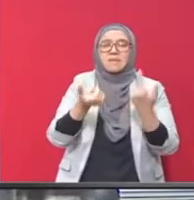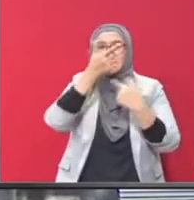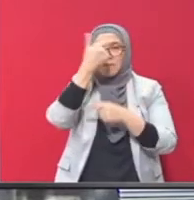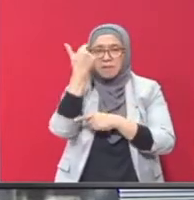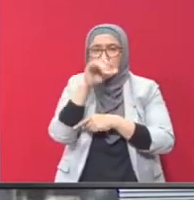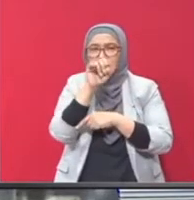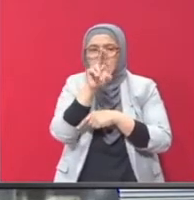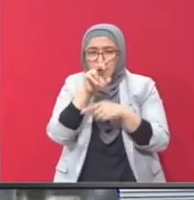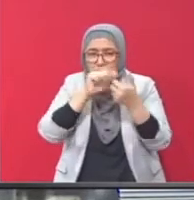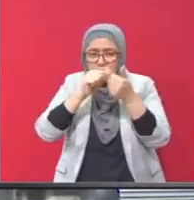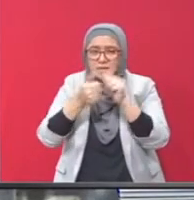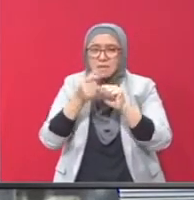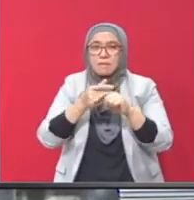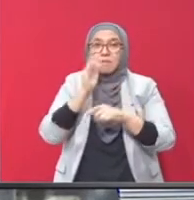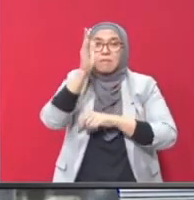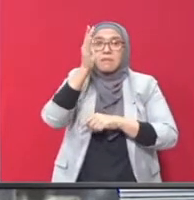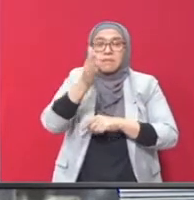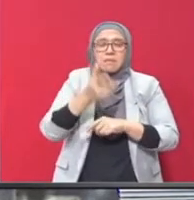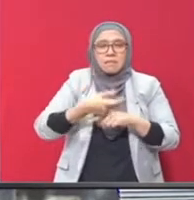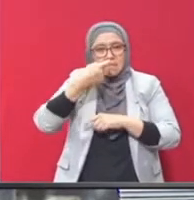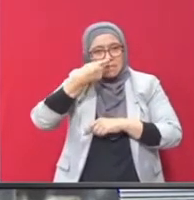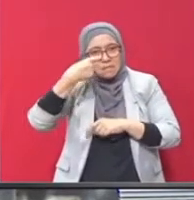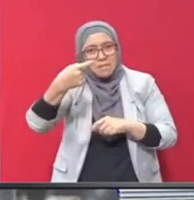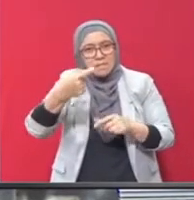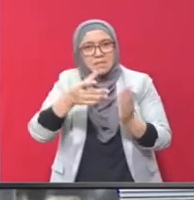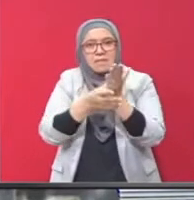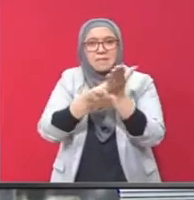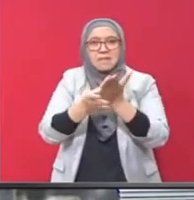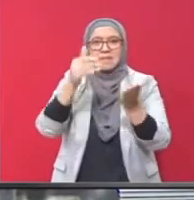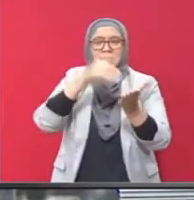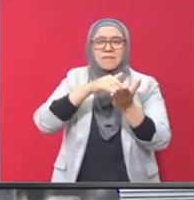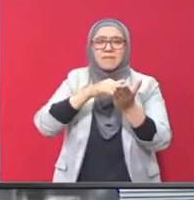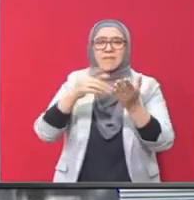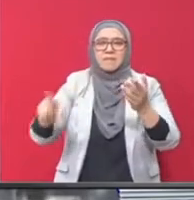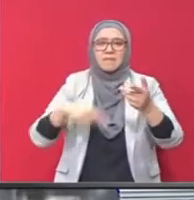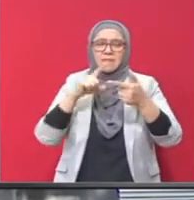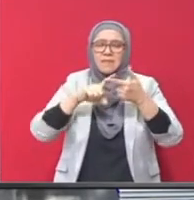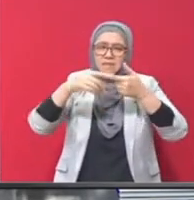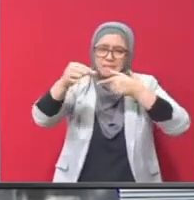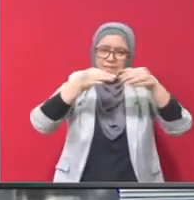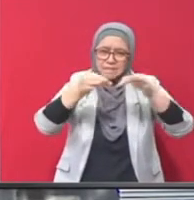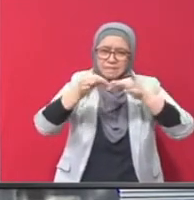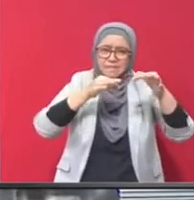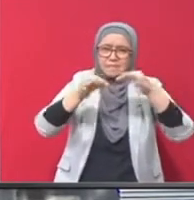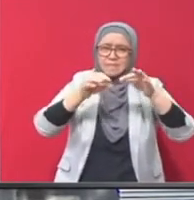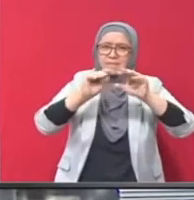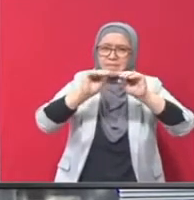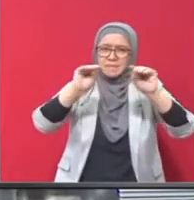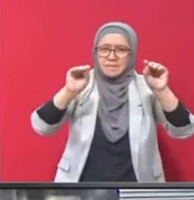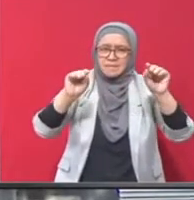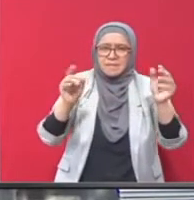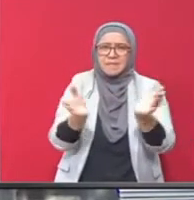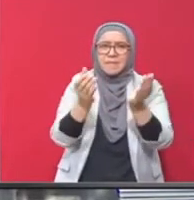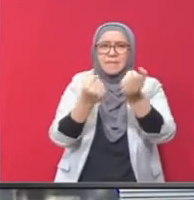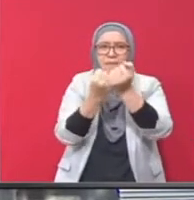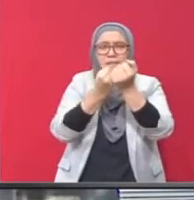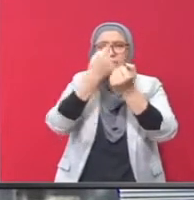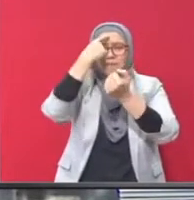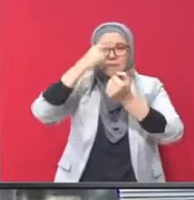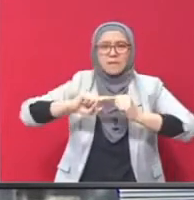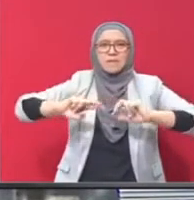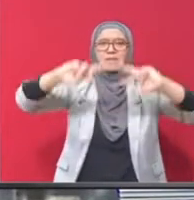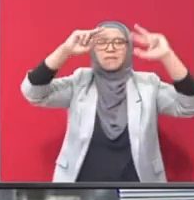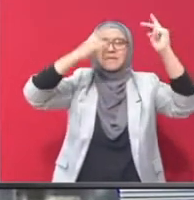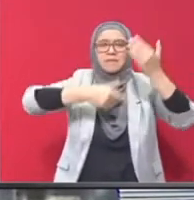dua kependekan rileks dengan memberikan pengetahuan mengenai penegakan semula dan kepulihan ketiga mengenal pasti